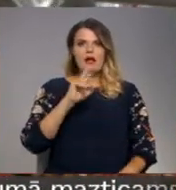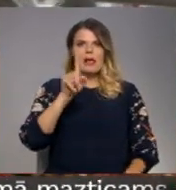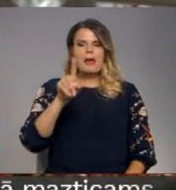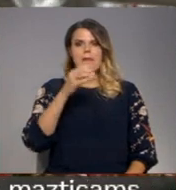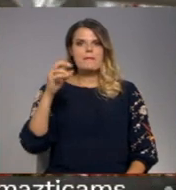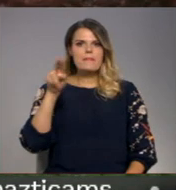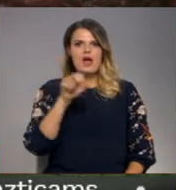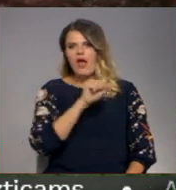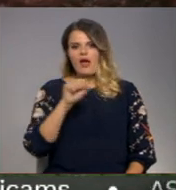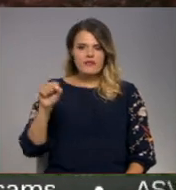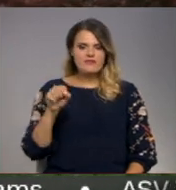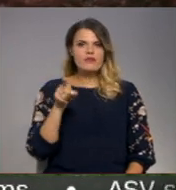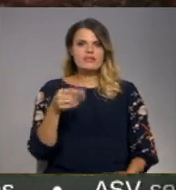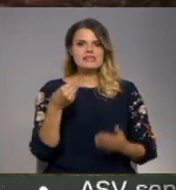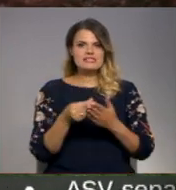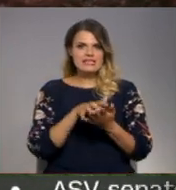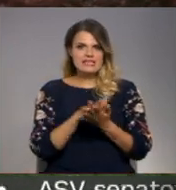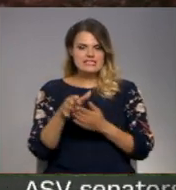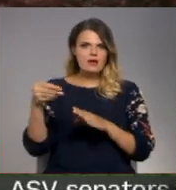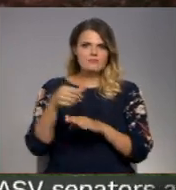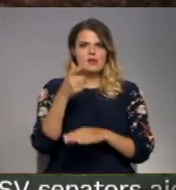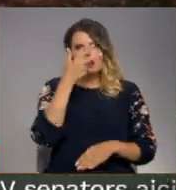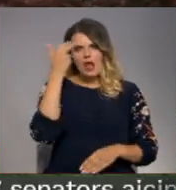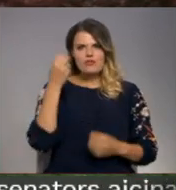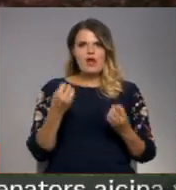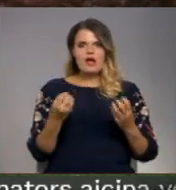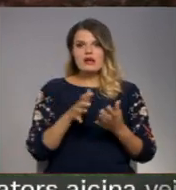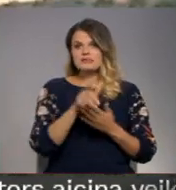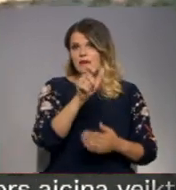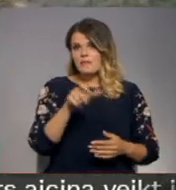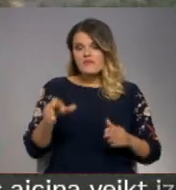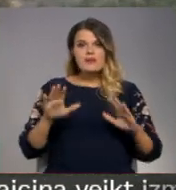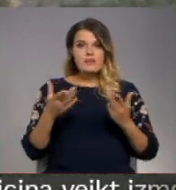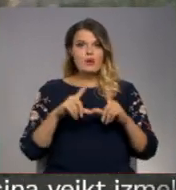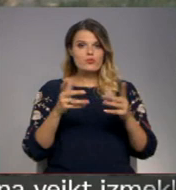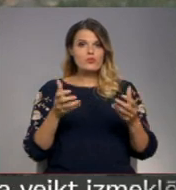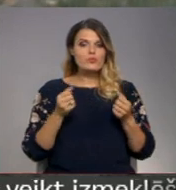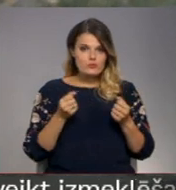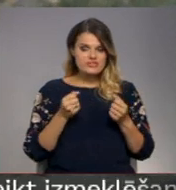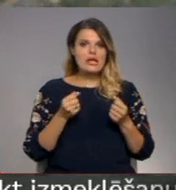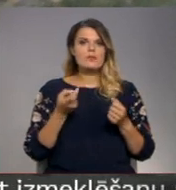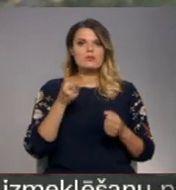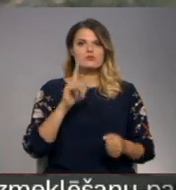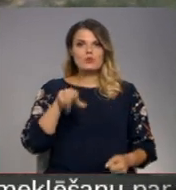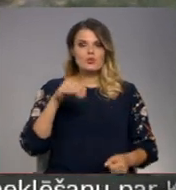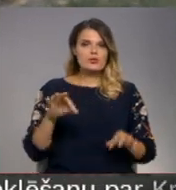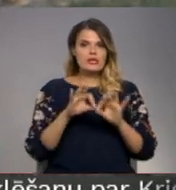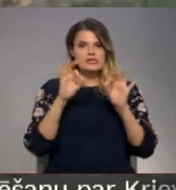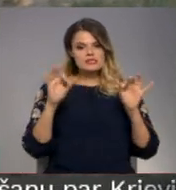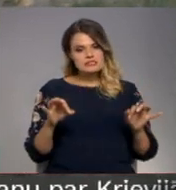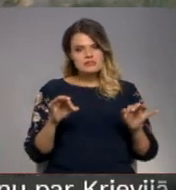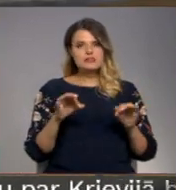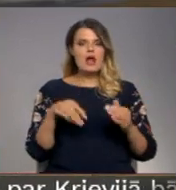izmaksas ar drošības komponentes maksājumu sadz Lietuvas gāzes patērētāji. Tikmēr uzņēmums Skulte LNG termināls sācis ietekmes uz